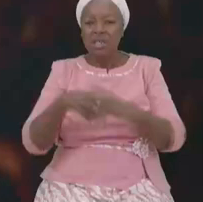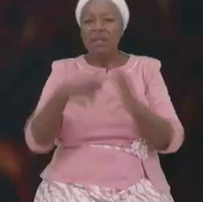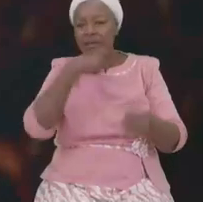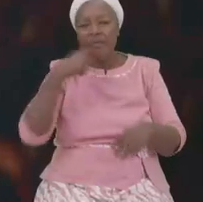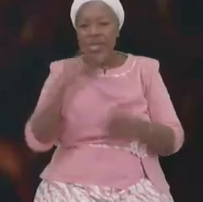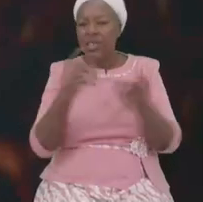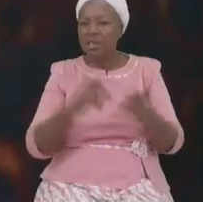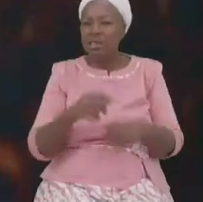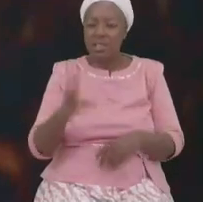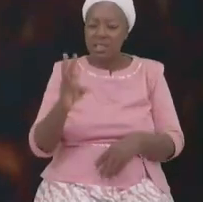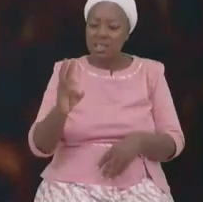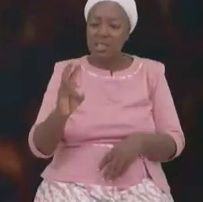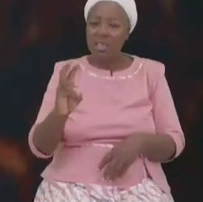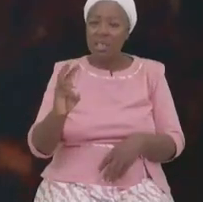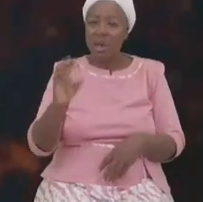hommes qui sont sortis